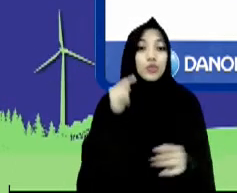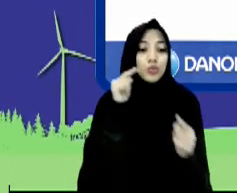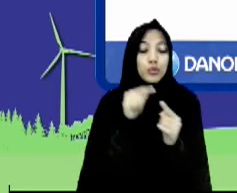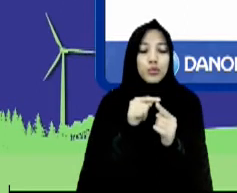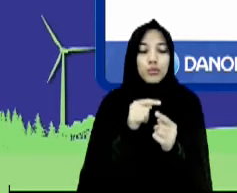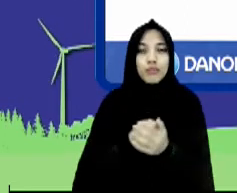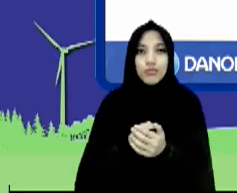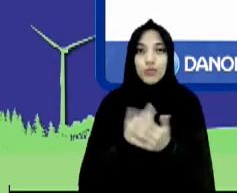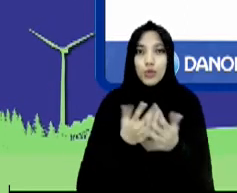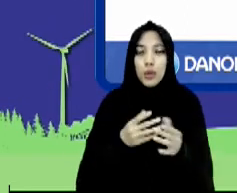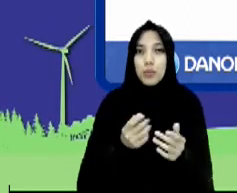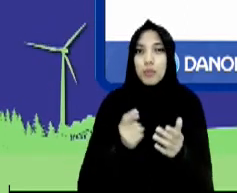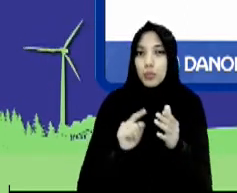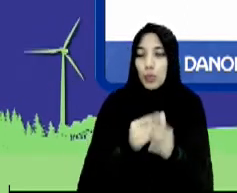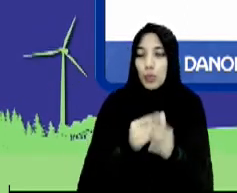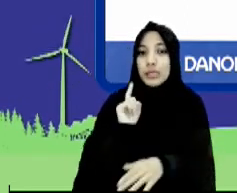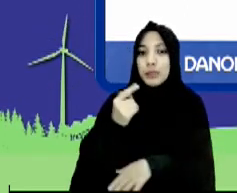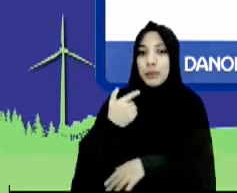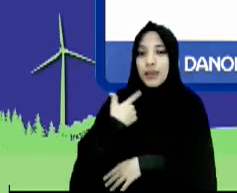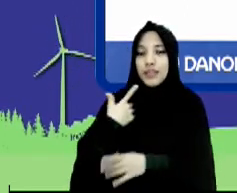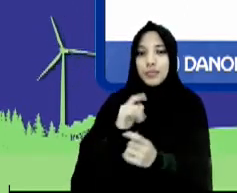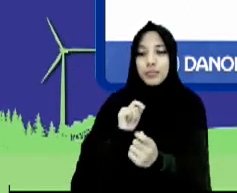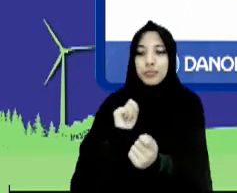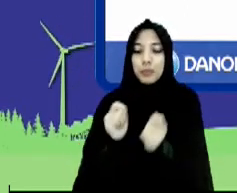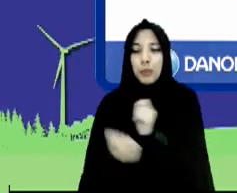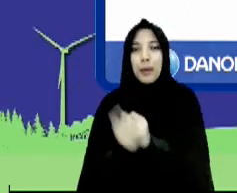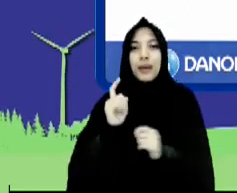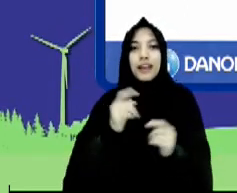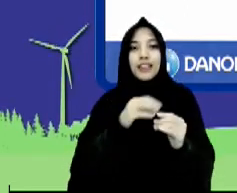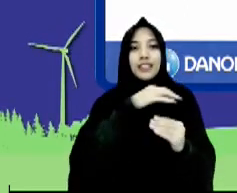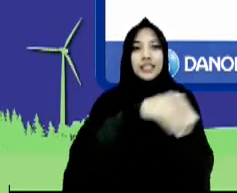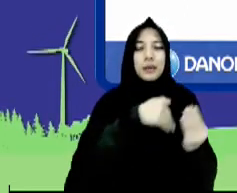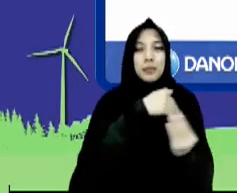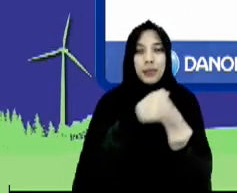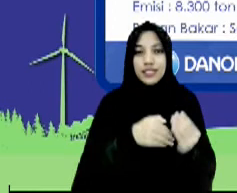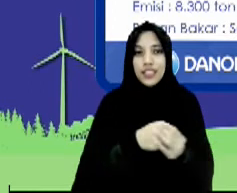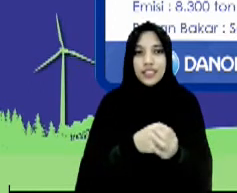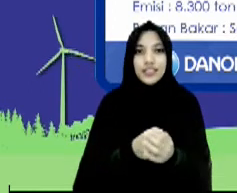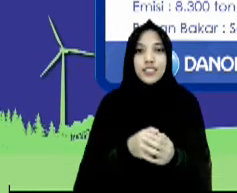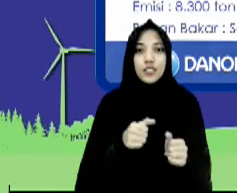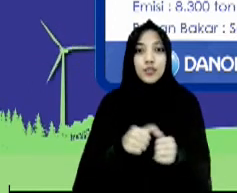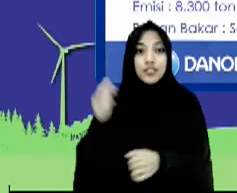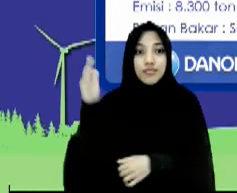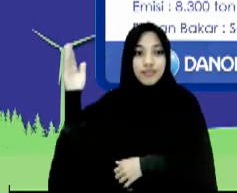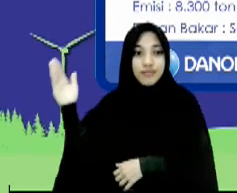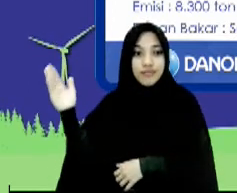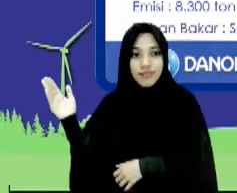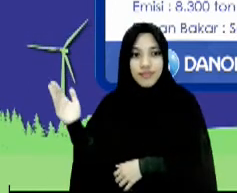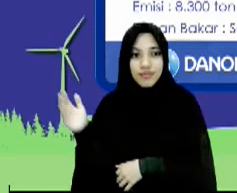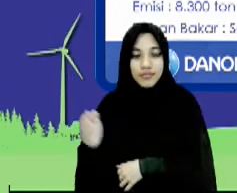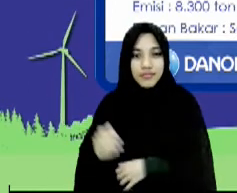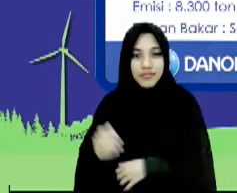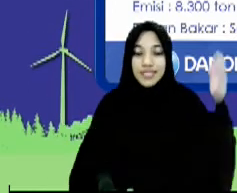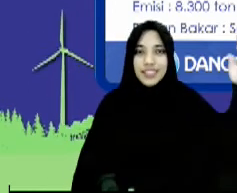Selain itu tadi Mungkin ee Ini juga Saya sudah sampaikan bagaimana kita masang solar panel totalnya saat ini sudah 6,4 megaw Pak Dan ini juga eh